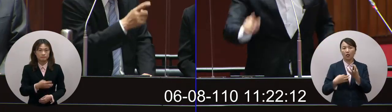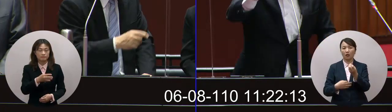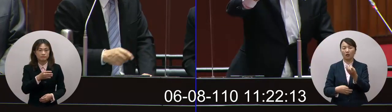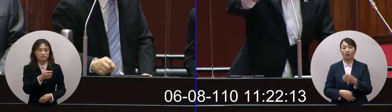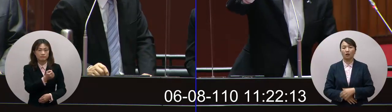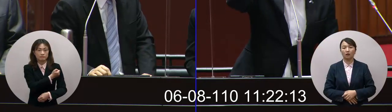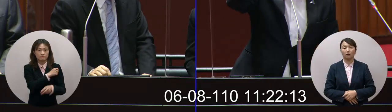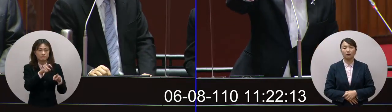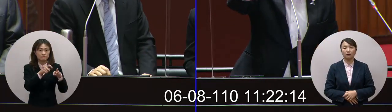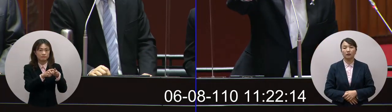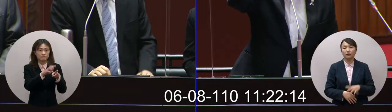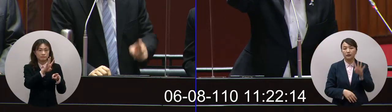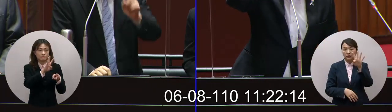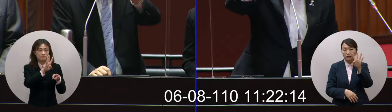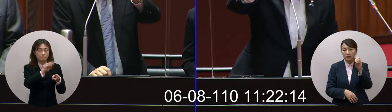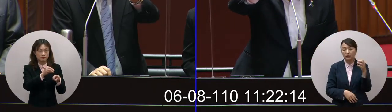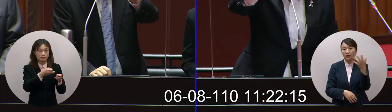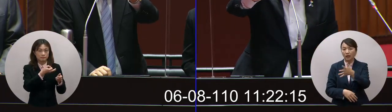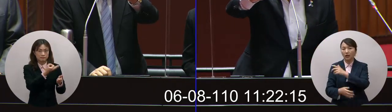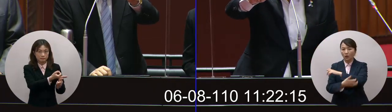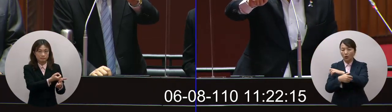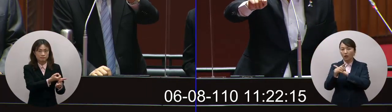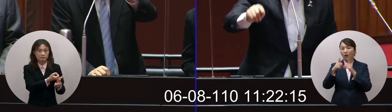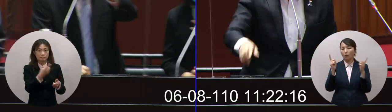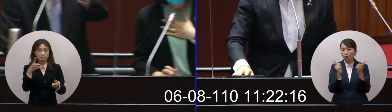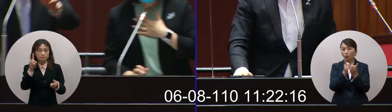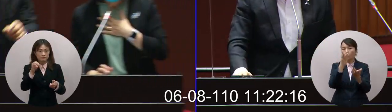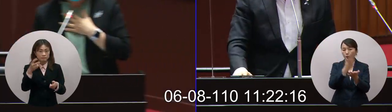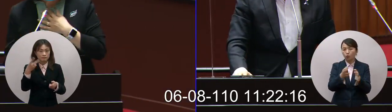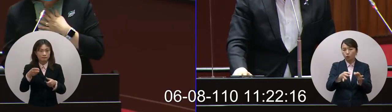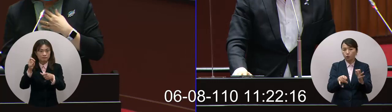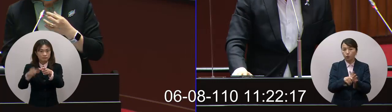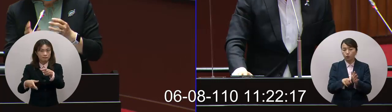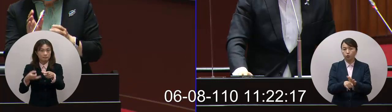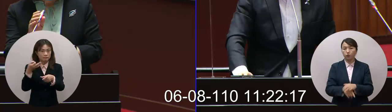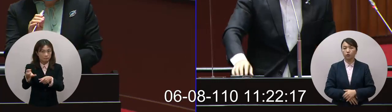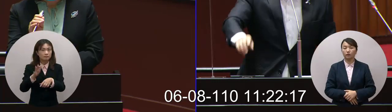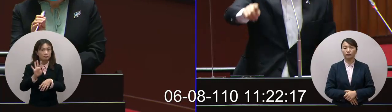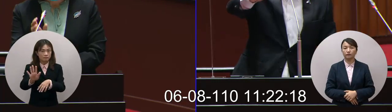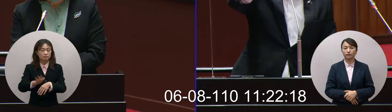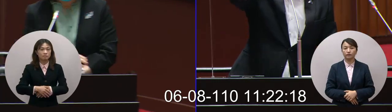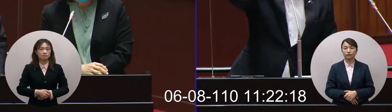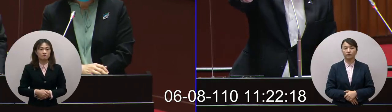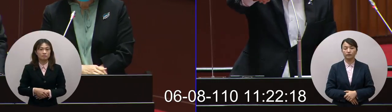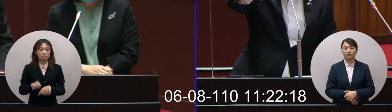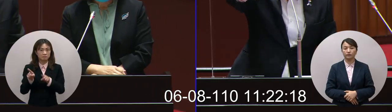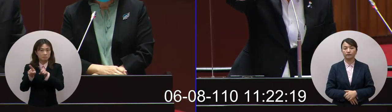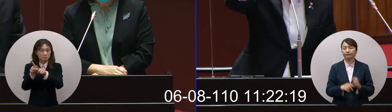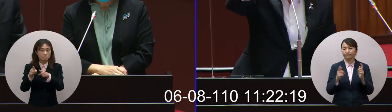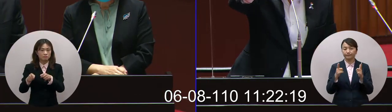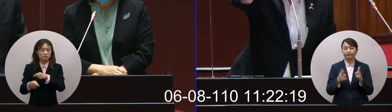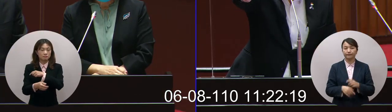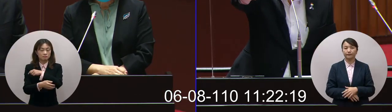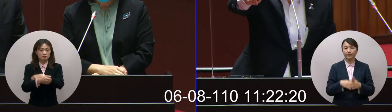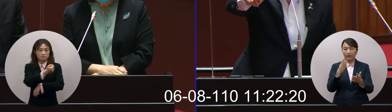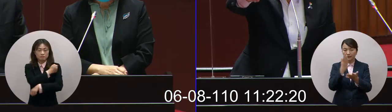一万是企业。 四万偶劳工还是停业？ 一万偶企业啊，叫劳工人数。 无啦，嘿，停业部分你